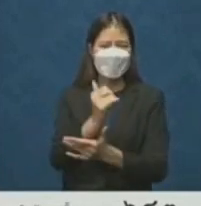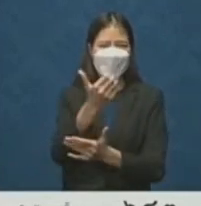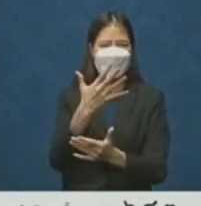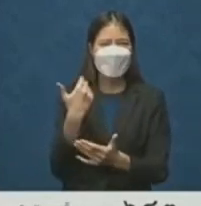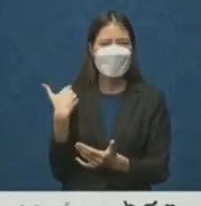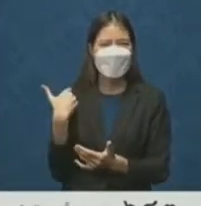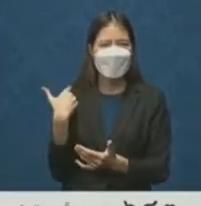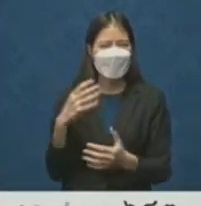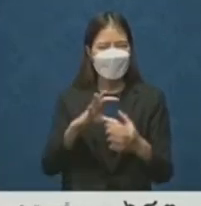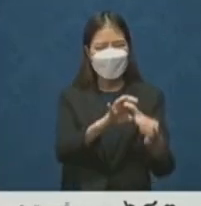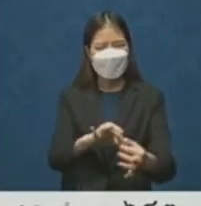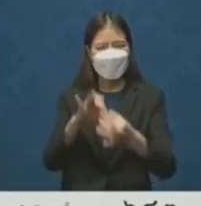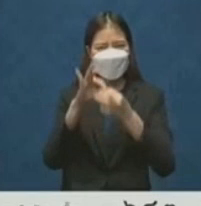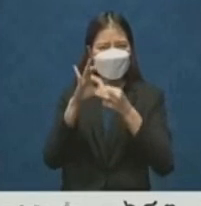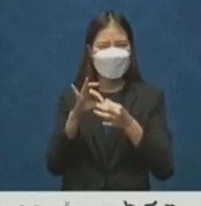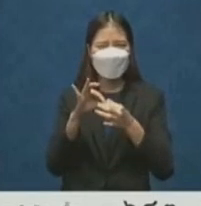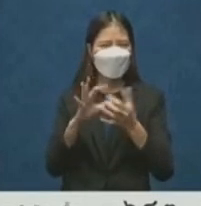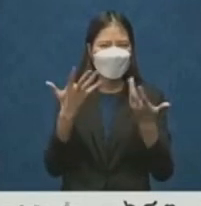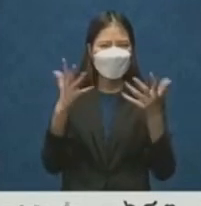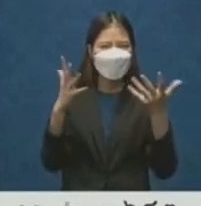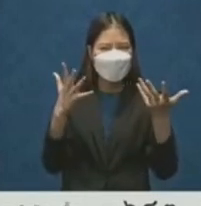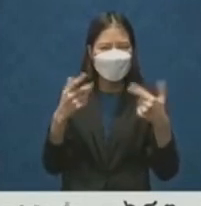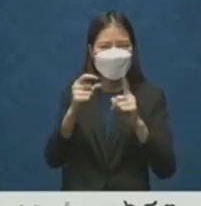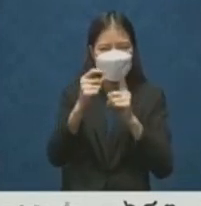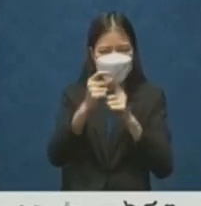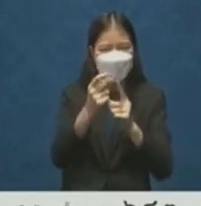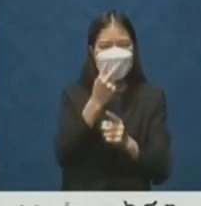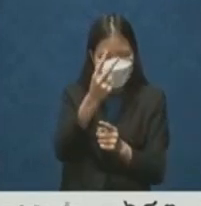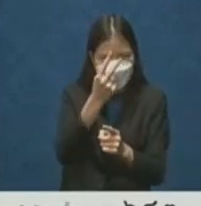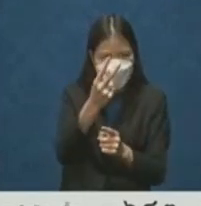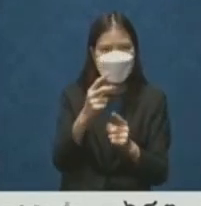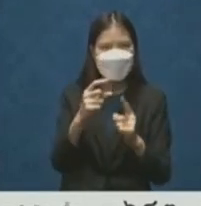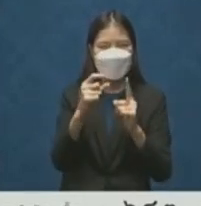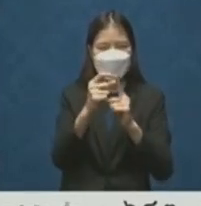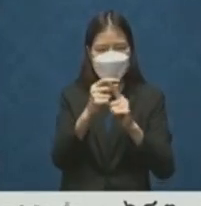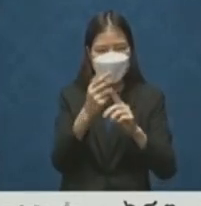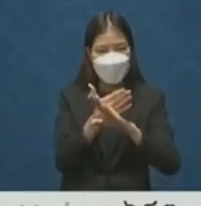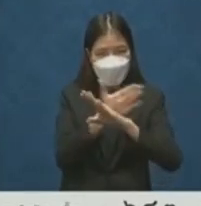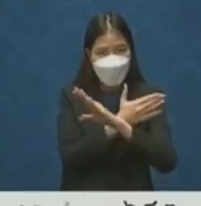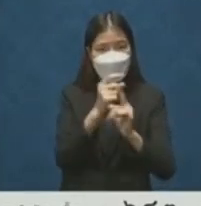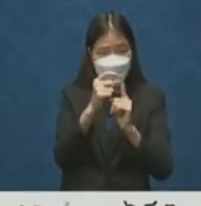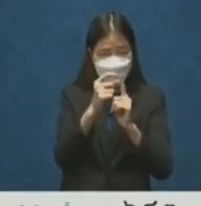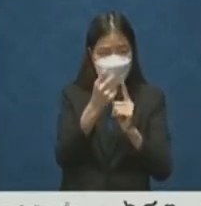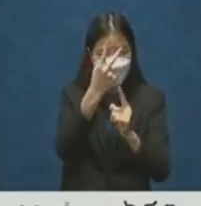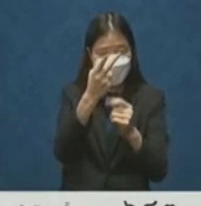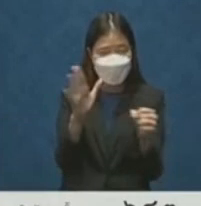าอยู่ตรงนี้เนี่ยมันไม่สอดคล้องกับคำข้างหน้าการจะเติมคำอะไรต้องดูคำข้างหน้าด้วยนะอันนี้ความสมบูร